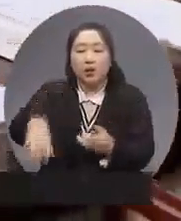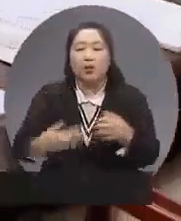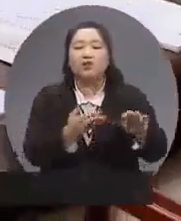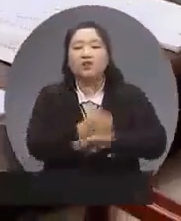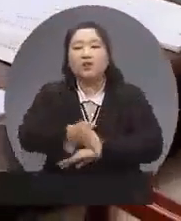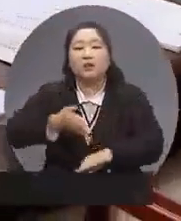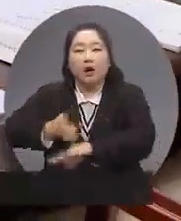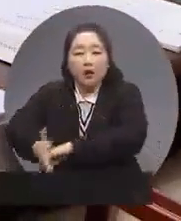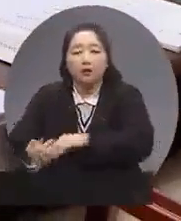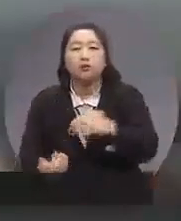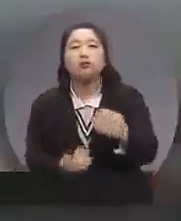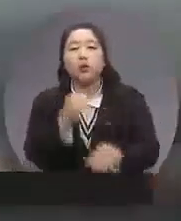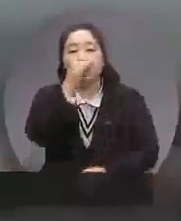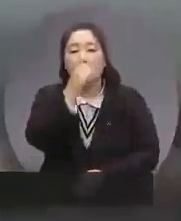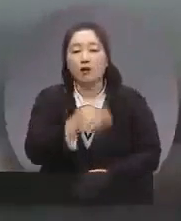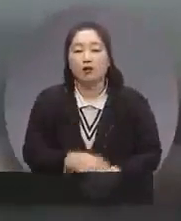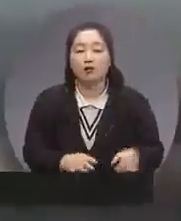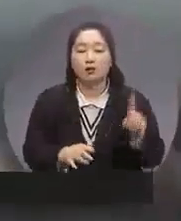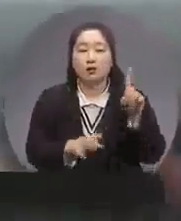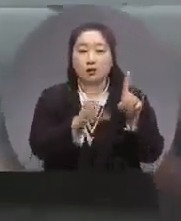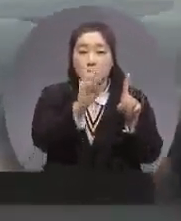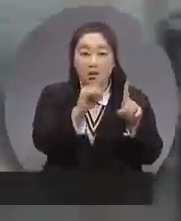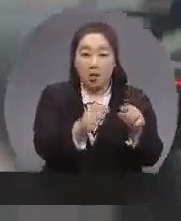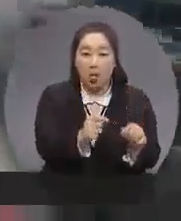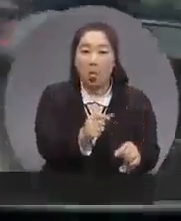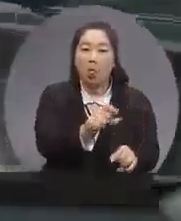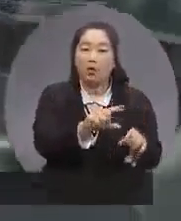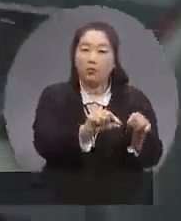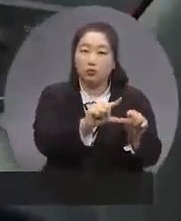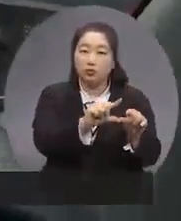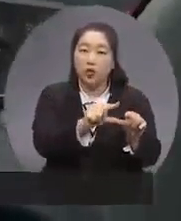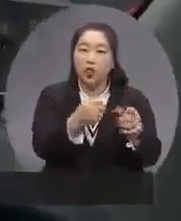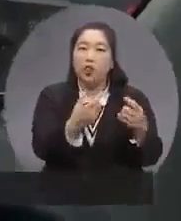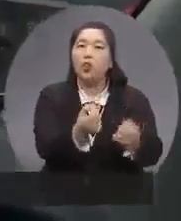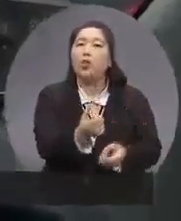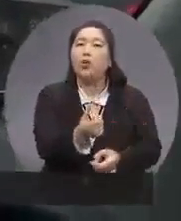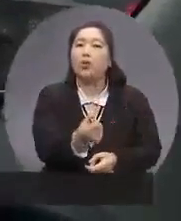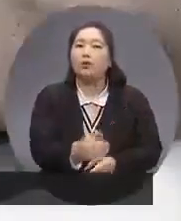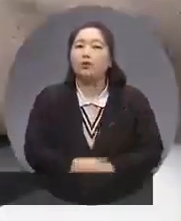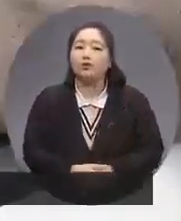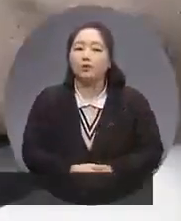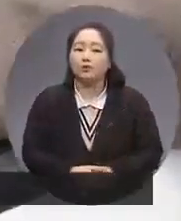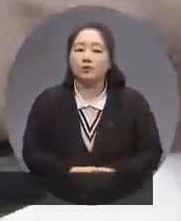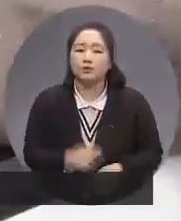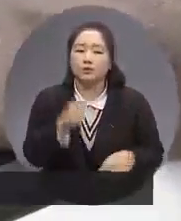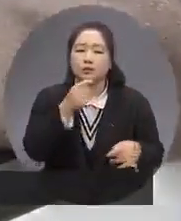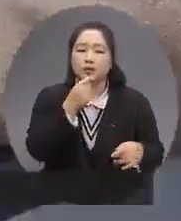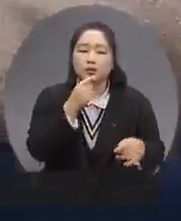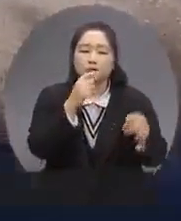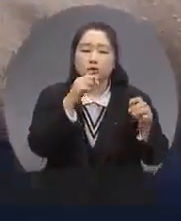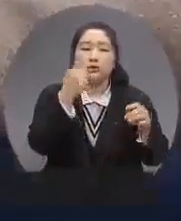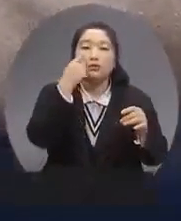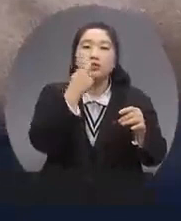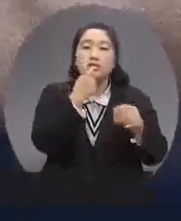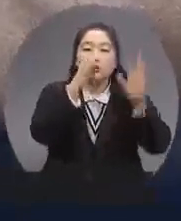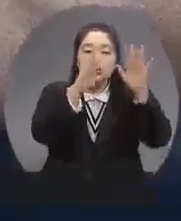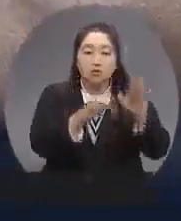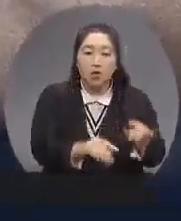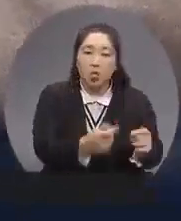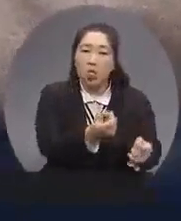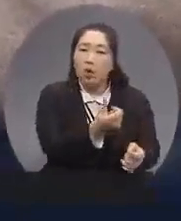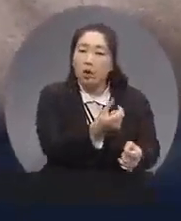속출했습니다. 1cm 안팎의 눈에 마비된 청주의 모습입니다. 눈에 쌓인 것 비례해서 차가 밀리는 게